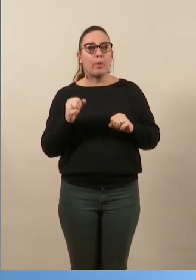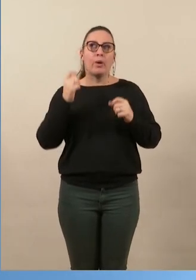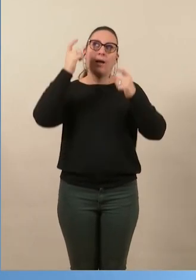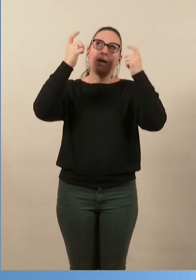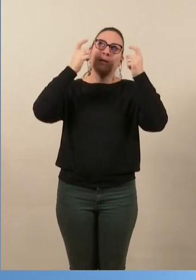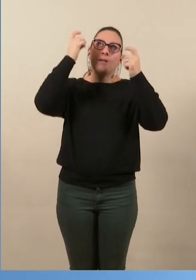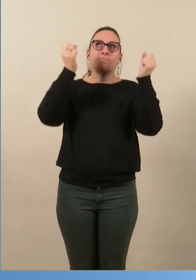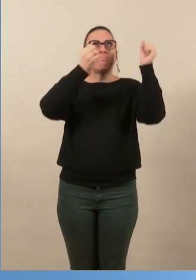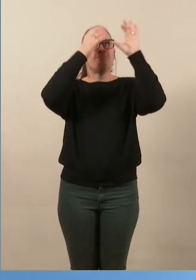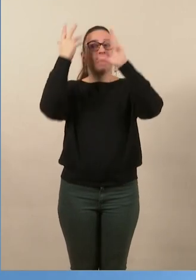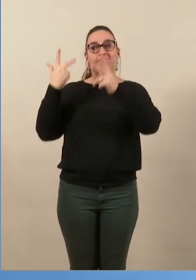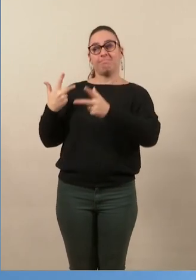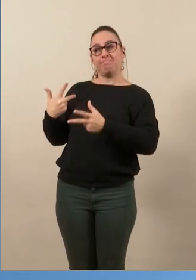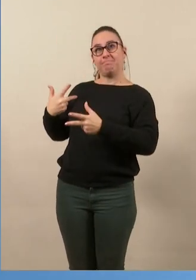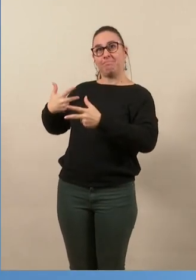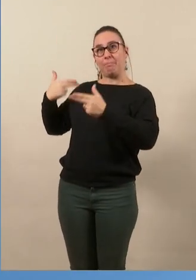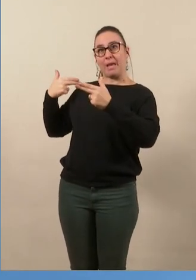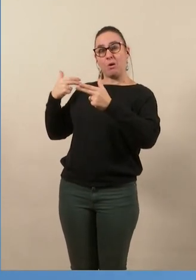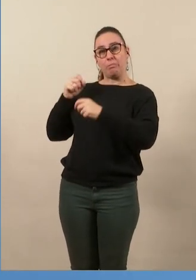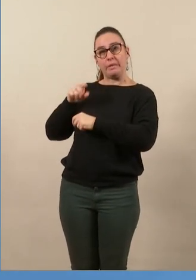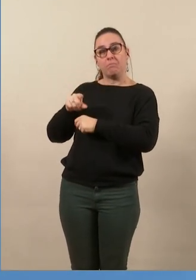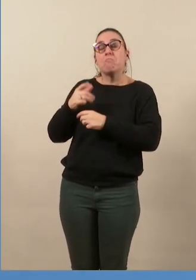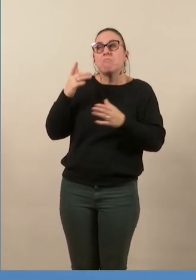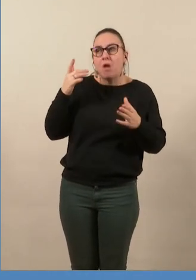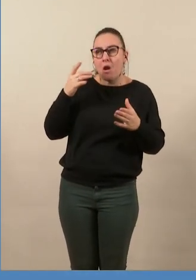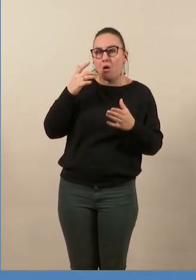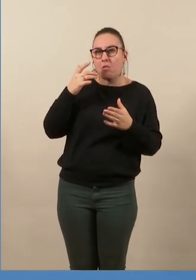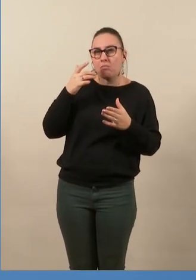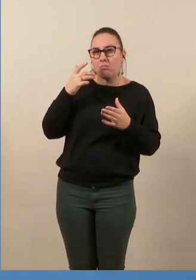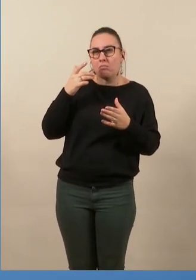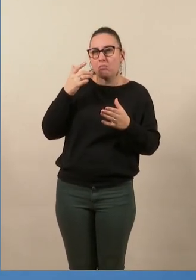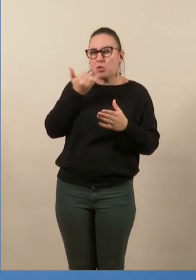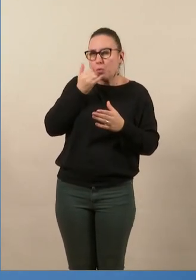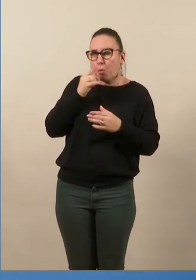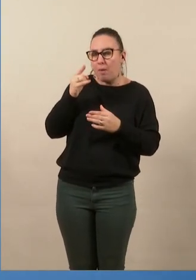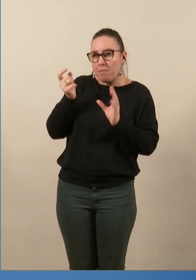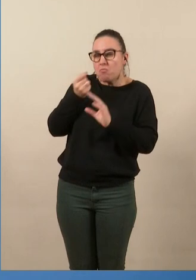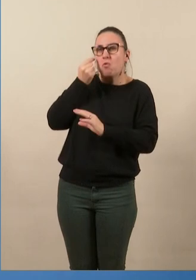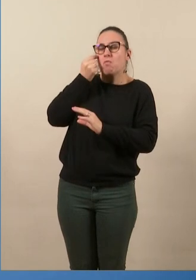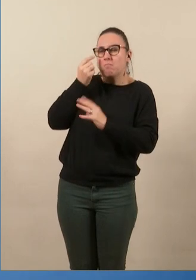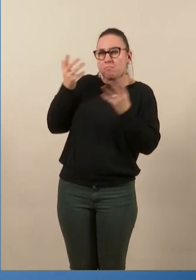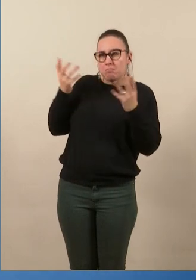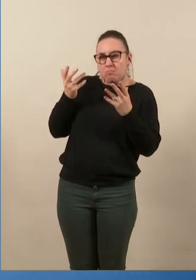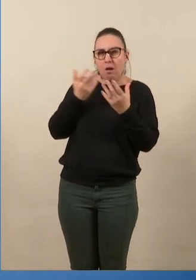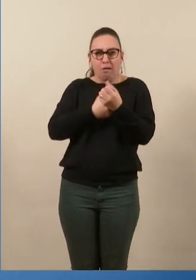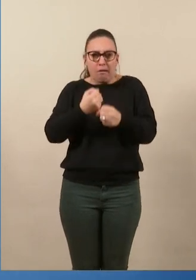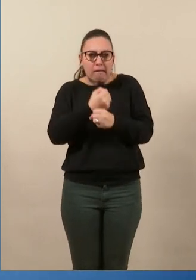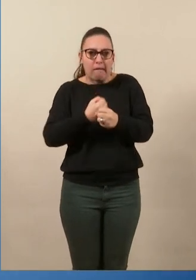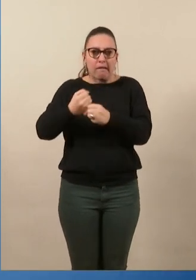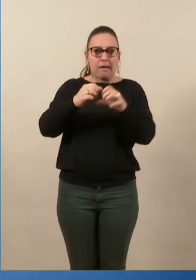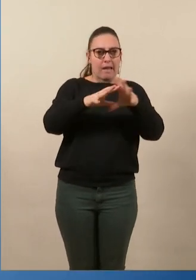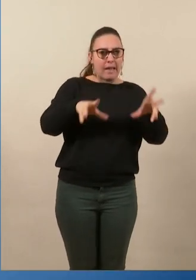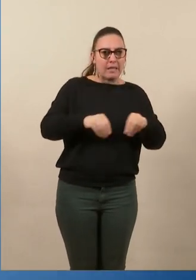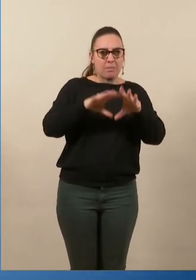durant cette périodelà et j'ai cru comprendre à travers la mise en place d'un certain nombre d'équipes et notamment des